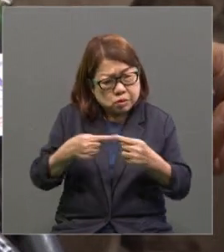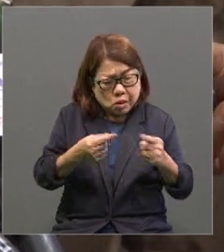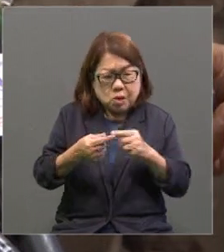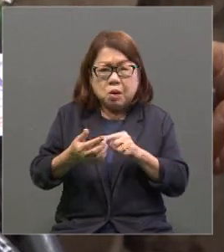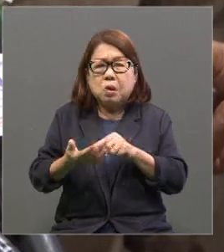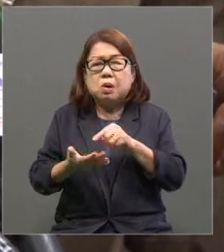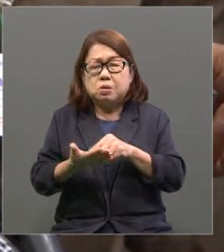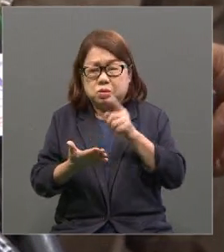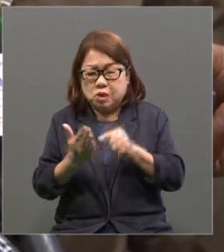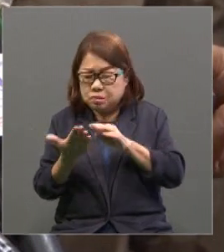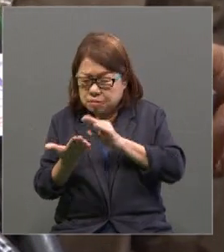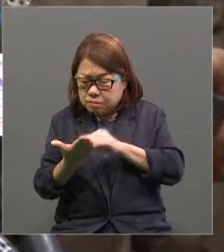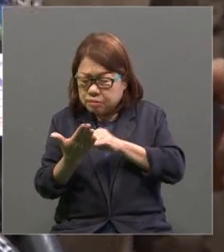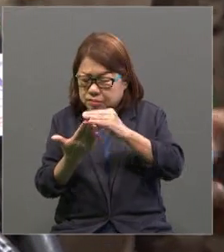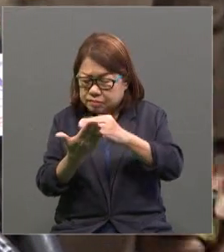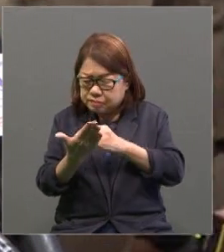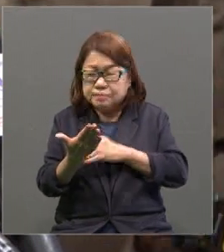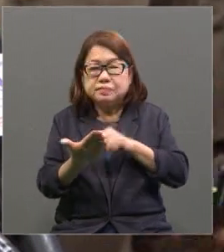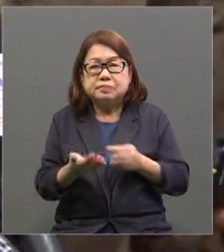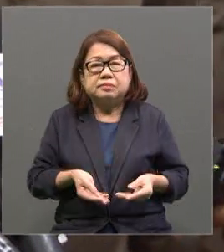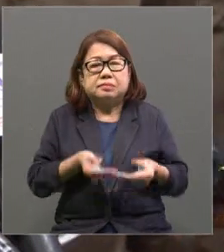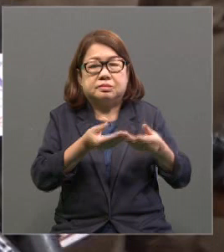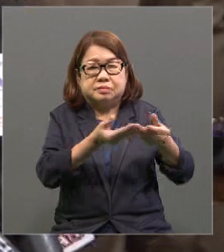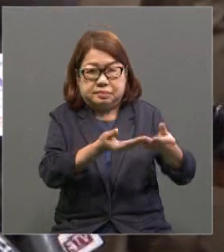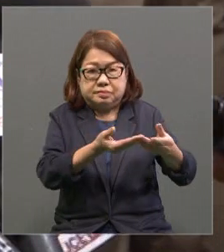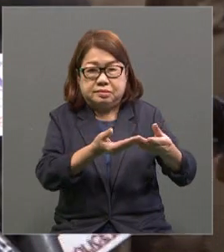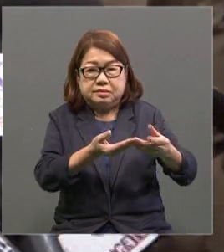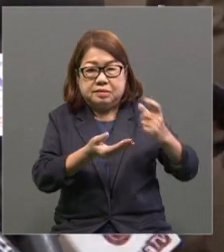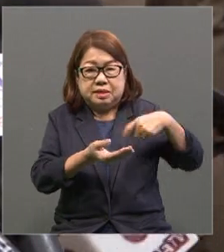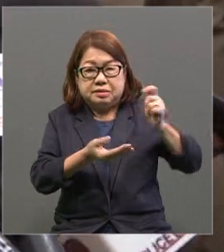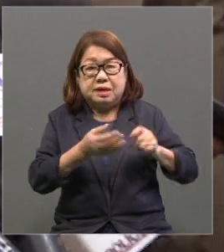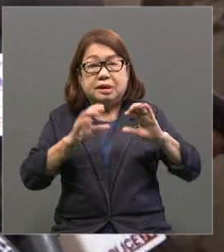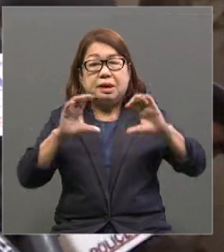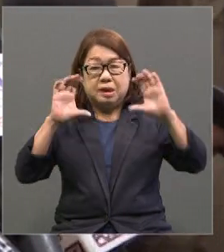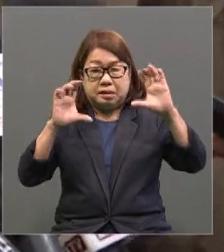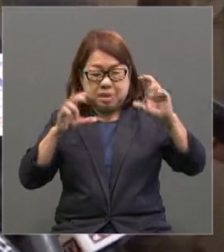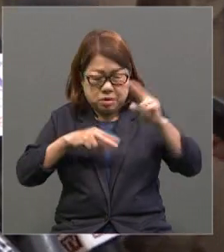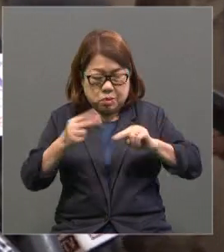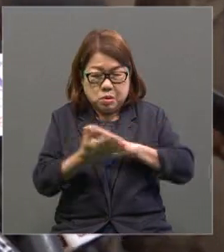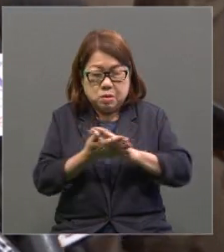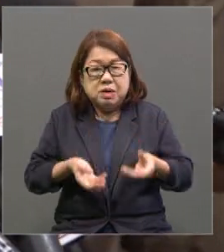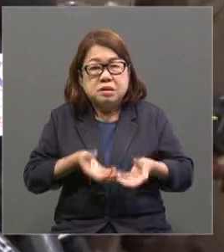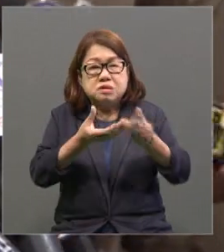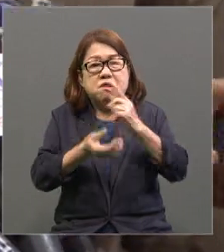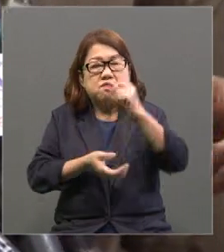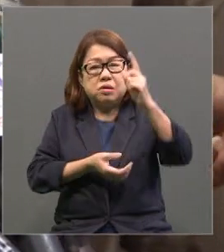ข้อมูลที่เราจะต้องนำเสนอส่งอัยการเพื่ออัยการก็ส่งฟ้องไปที่ศาลนะครับซึ่ง